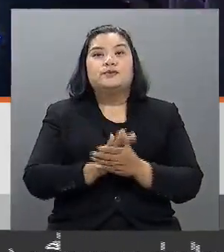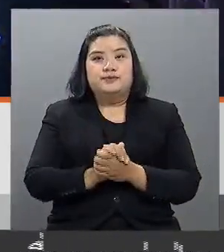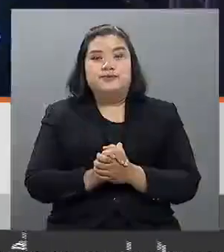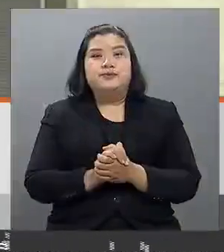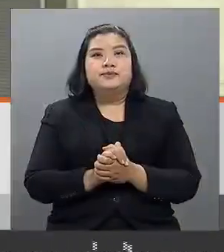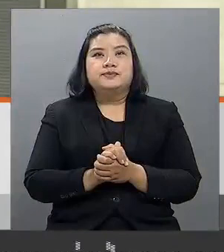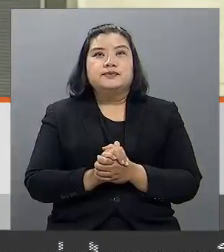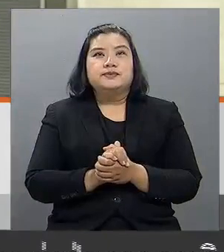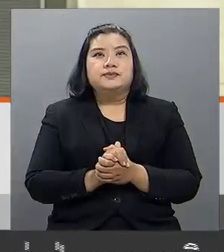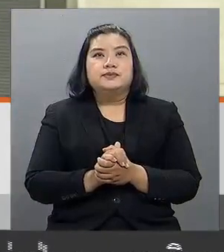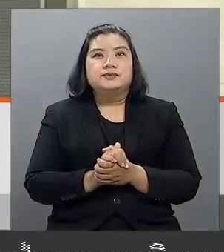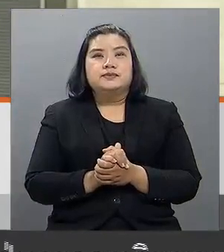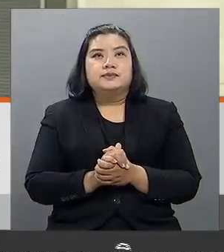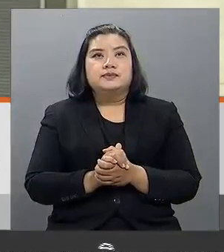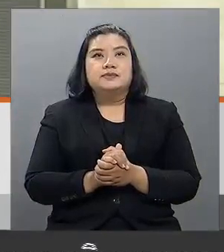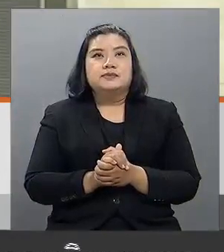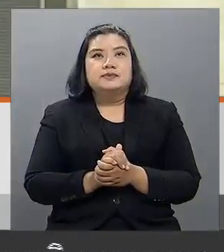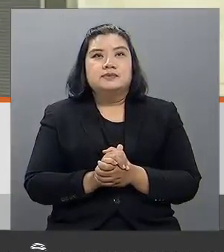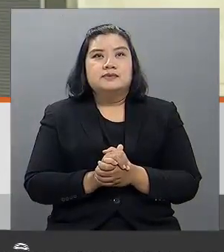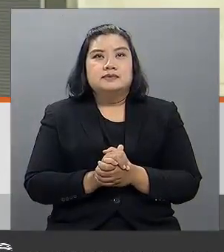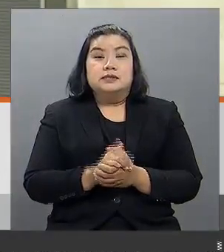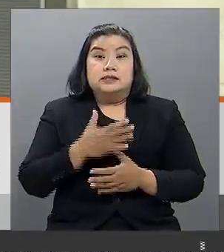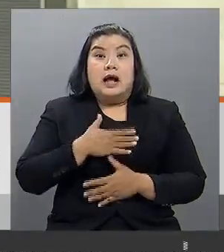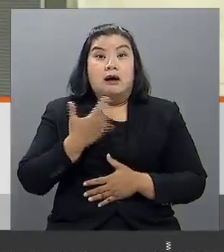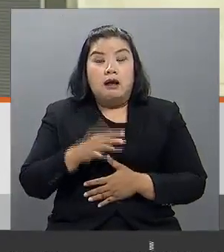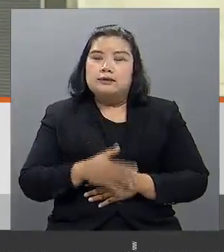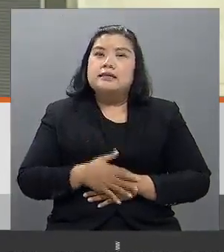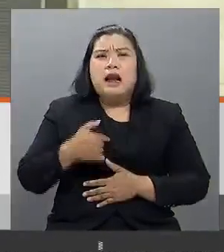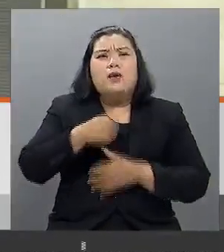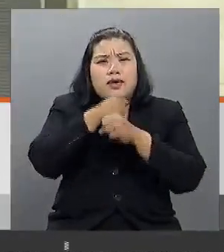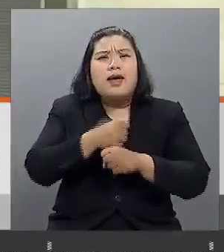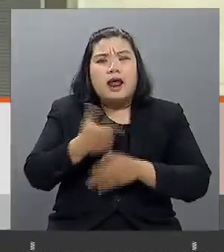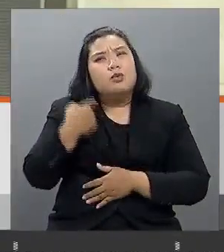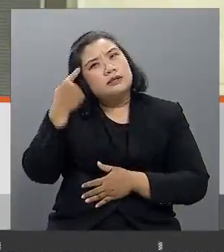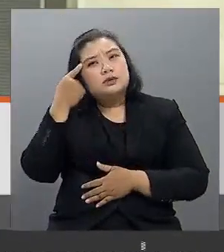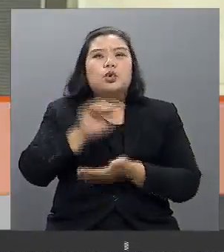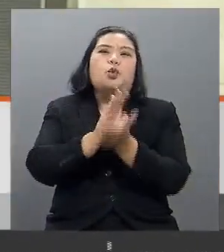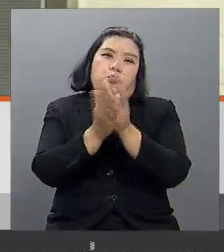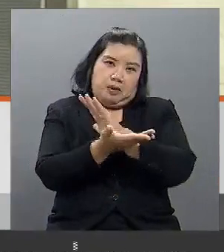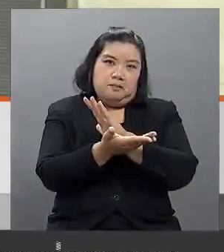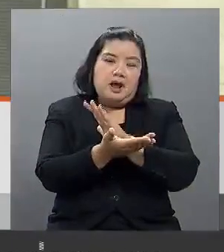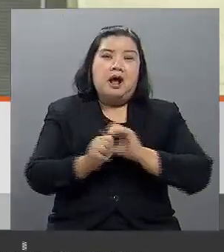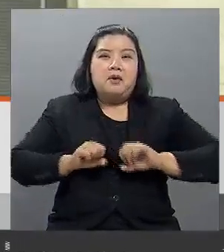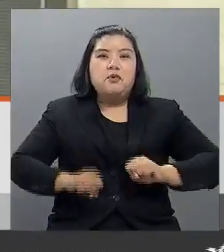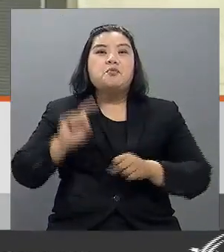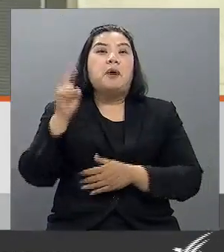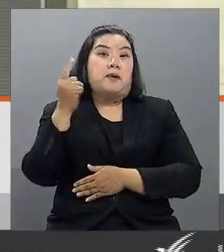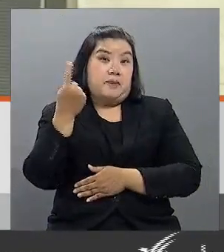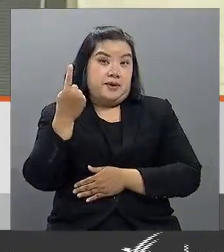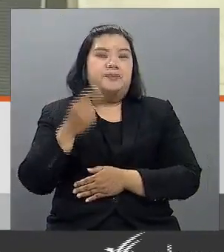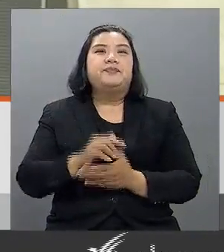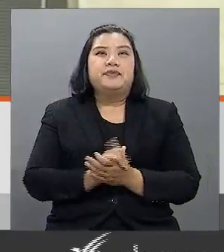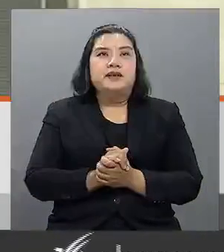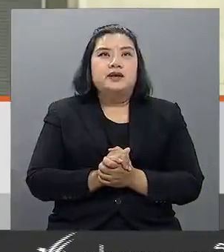ครับแบบโอ้แต่คนมีอายุก็เริ่มหันมาปรับตัวเข้าเด็กกับยุคสมัยก็ต้องบอกเขาว่าเราต้องอยู่กับปั